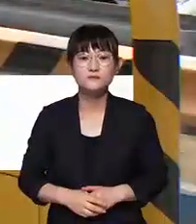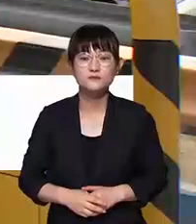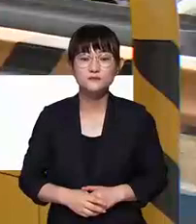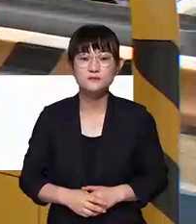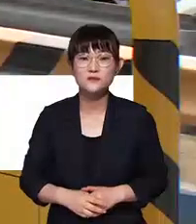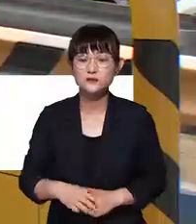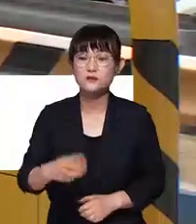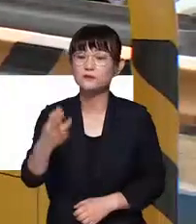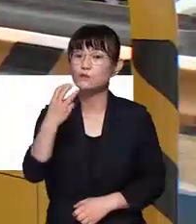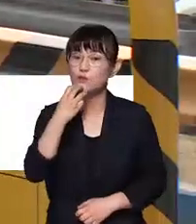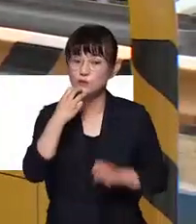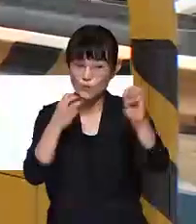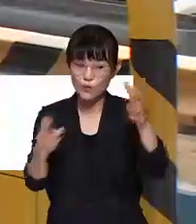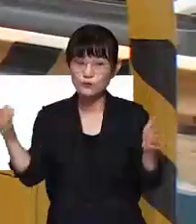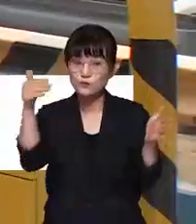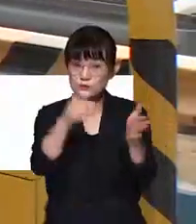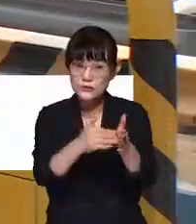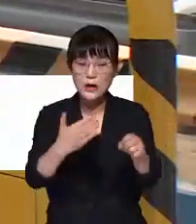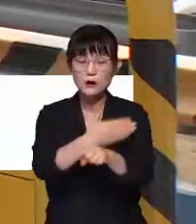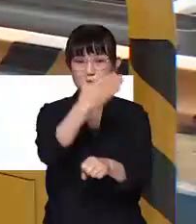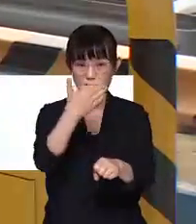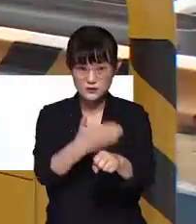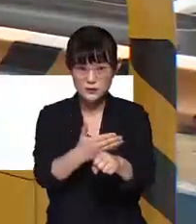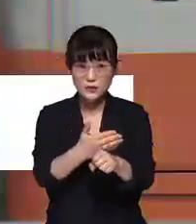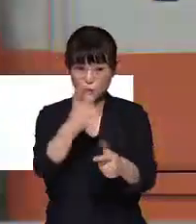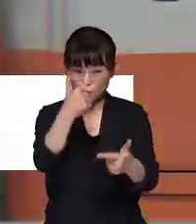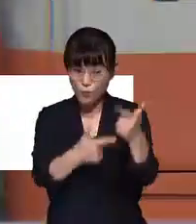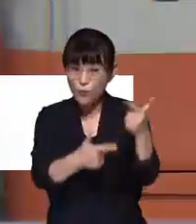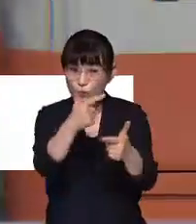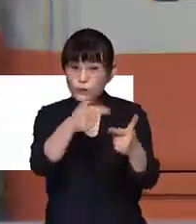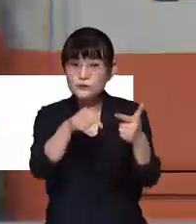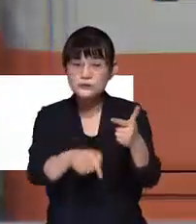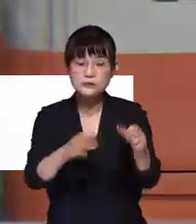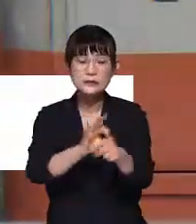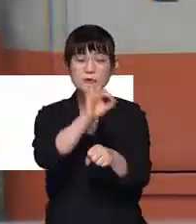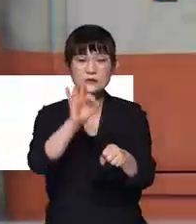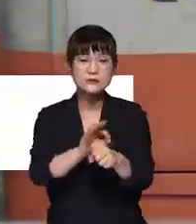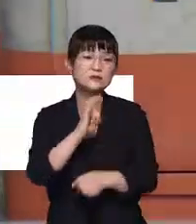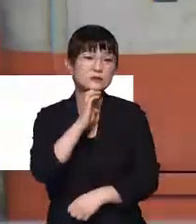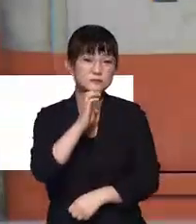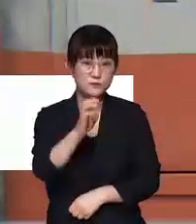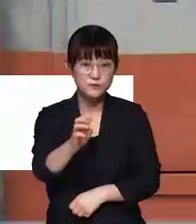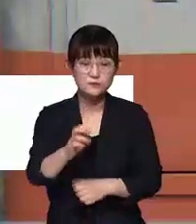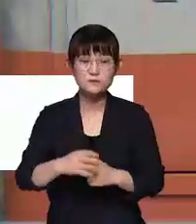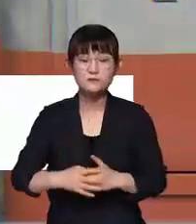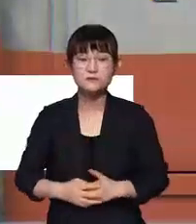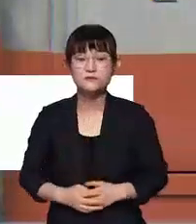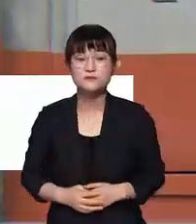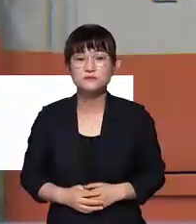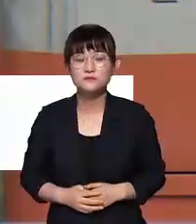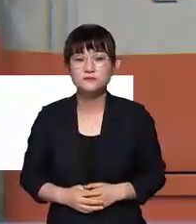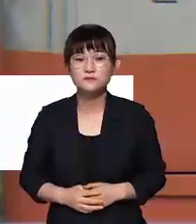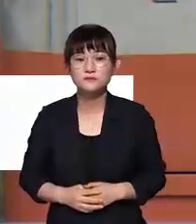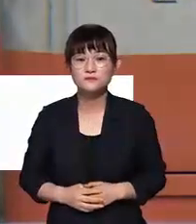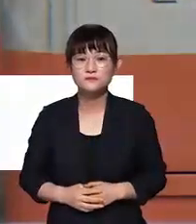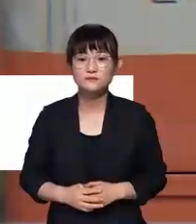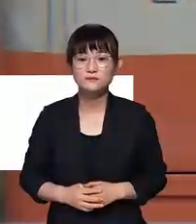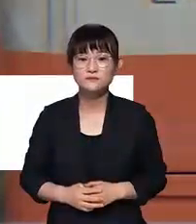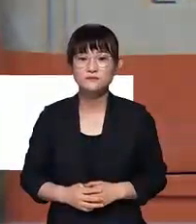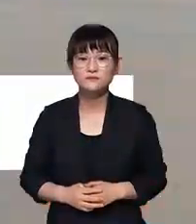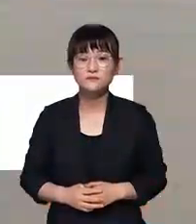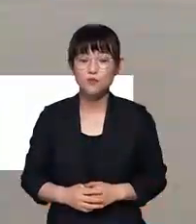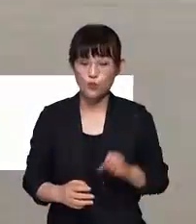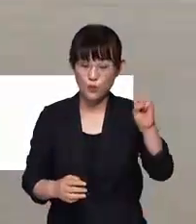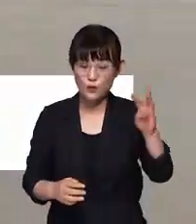소요 시간은 서울에서 광주까지 최대 9시간, 목포까지는 최대 10시간 40분이 걸릴 것으로 예상되고 있으며, 귀경의